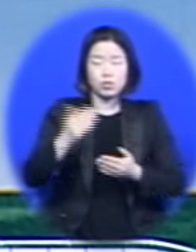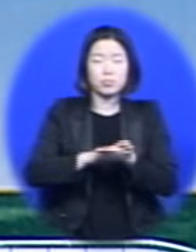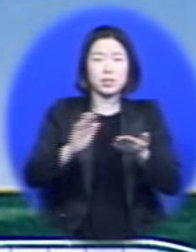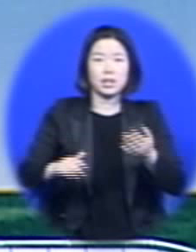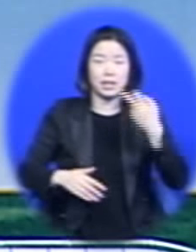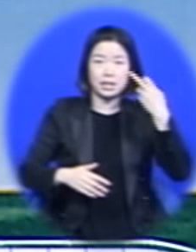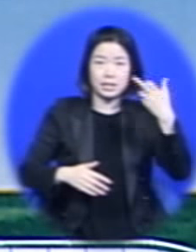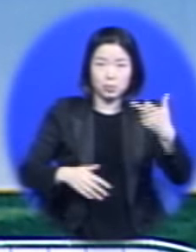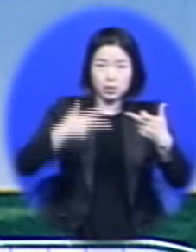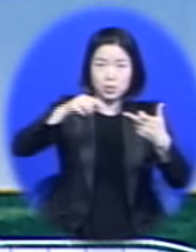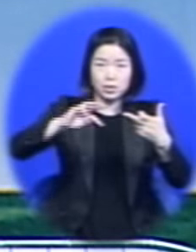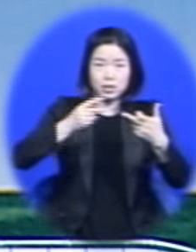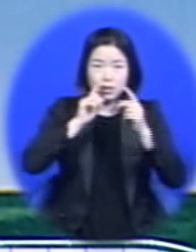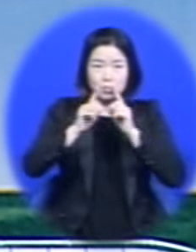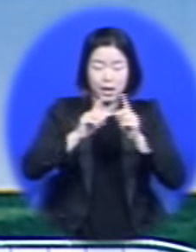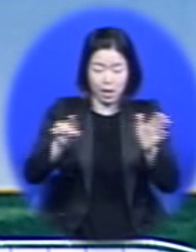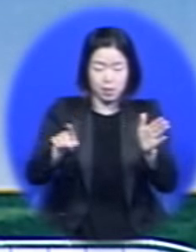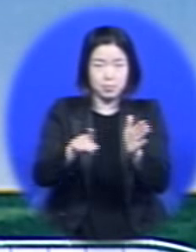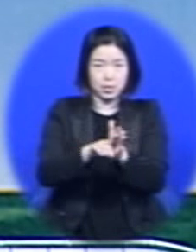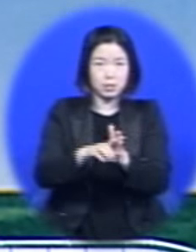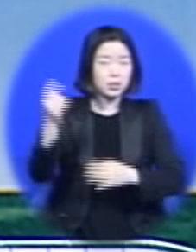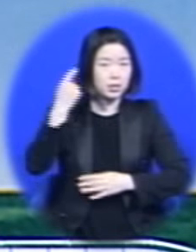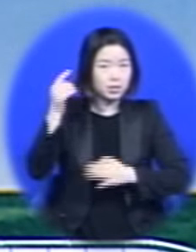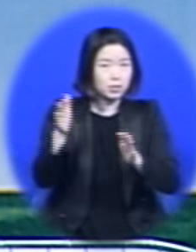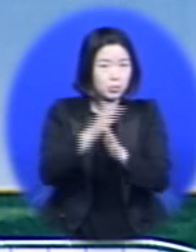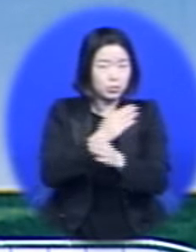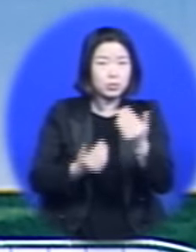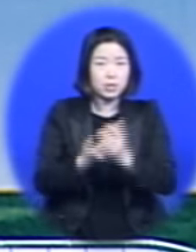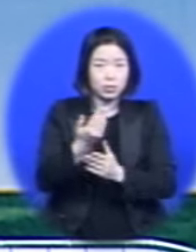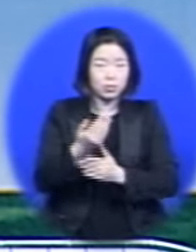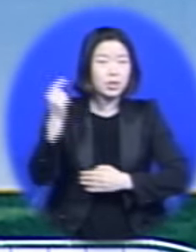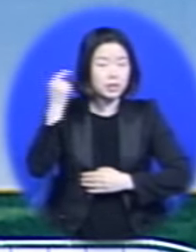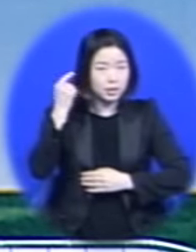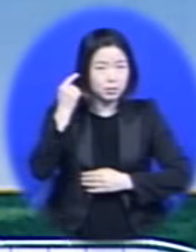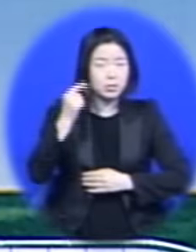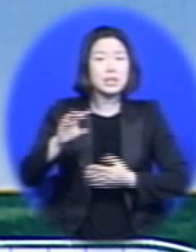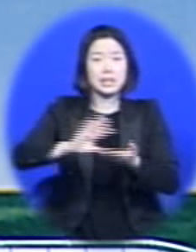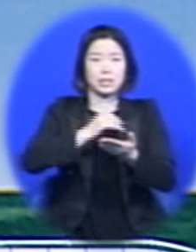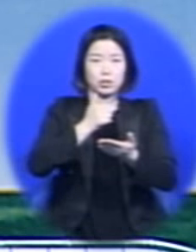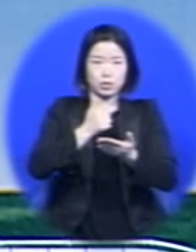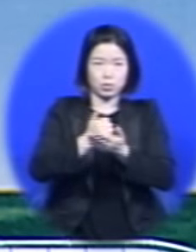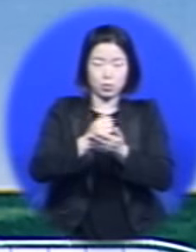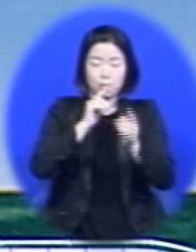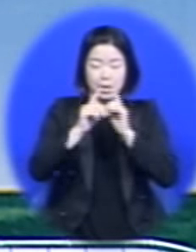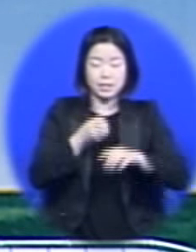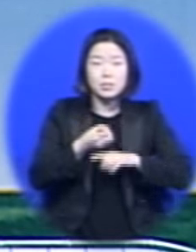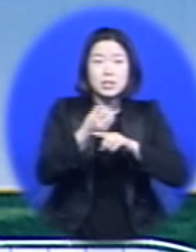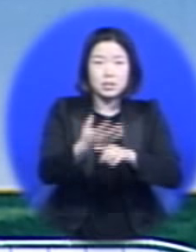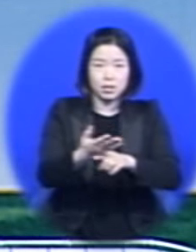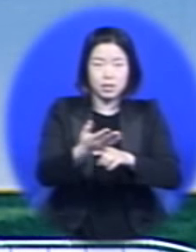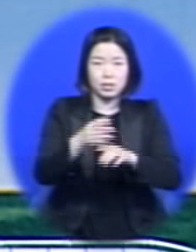17절 말씀해 보면 믿음이 들음에서 생기고 들음은 그리스도를 전하는 말씀에서 비롯되기 때문이라고